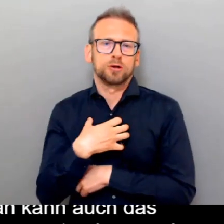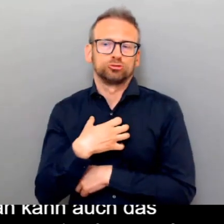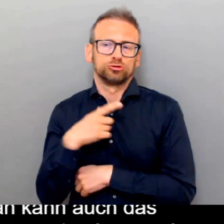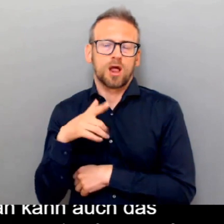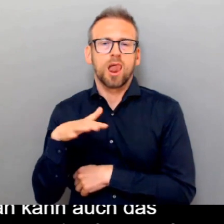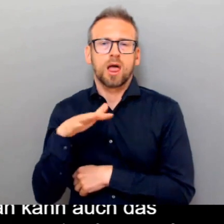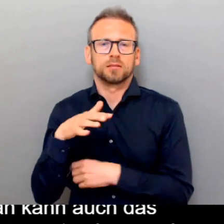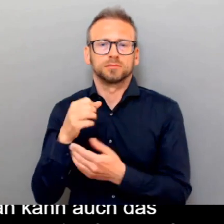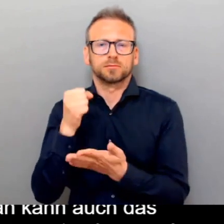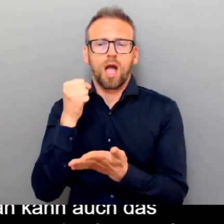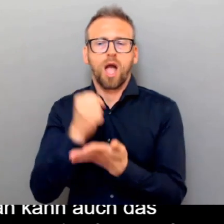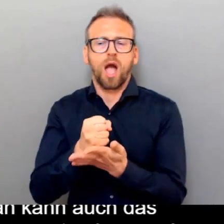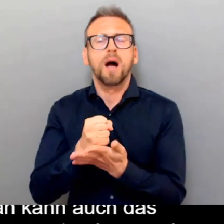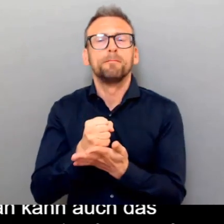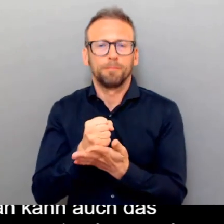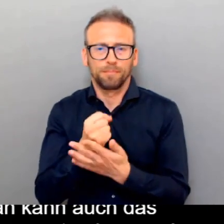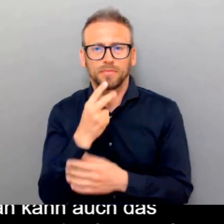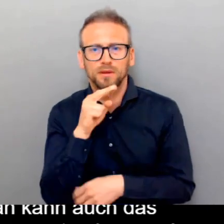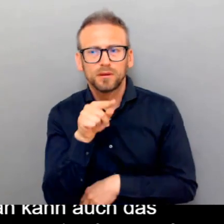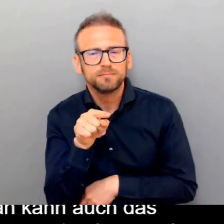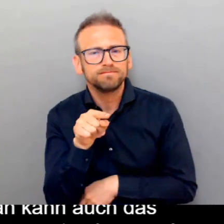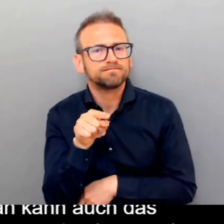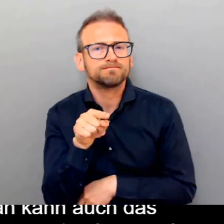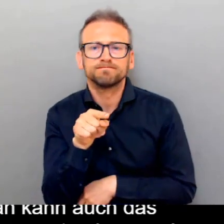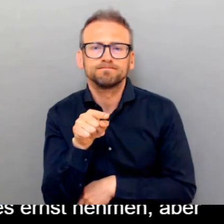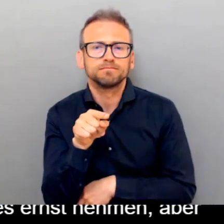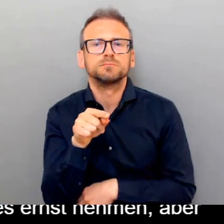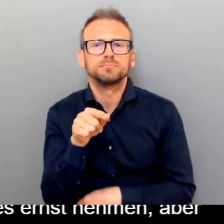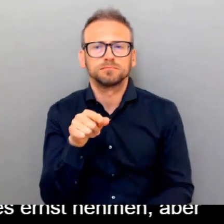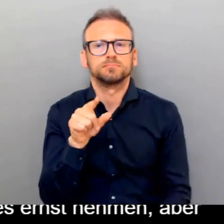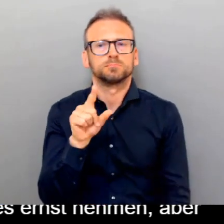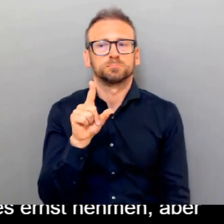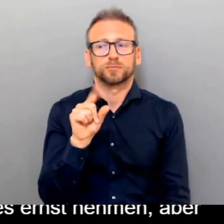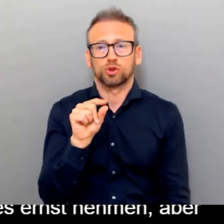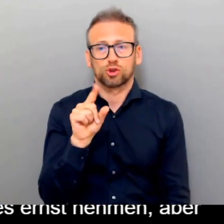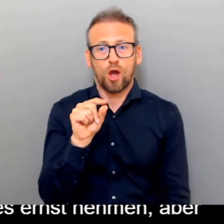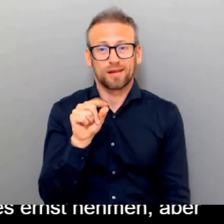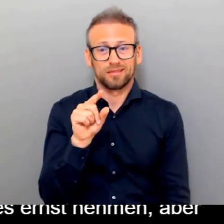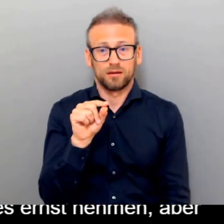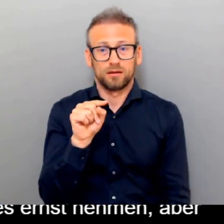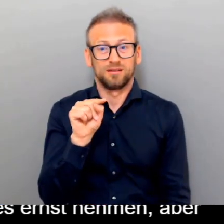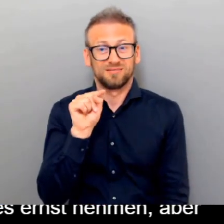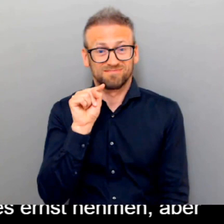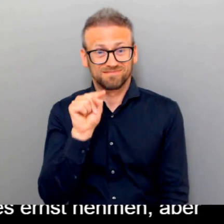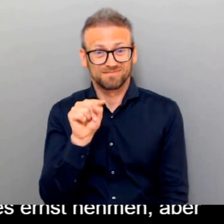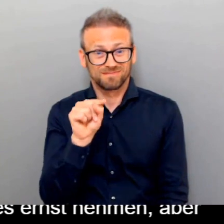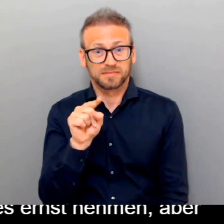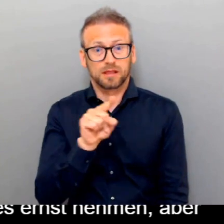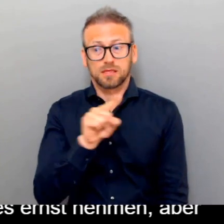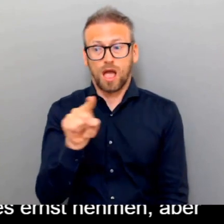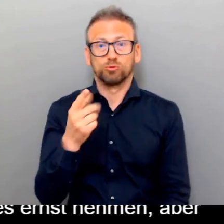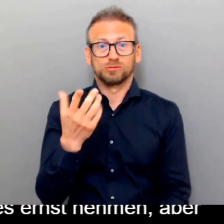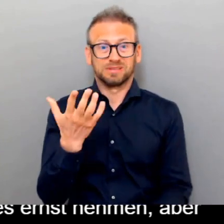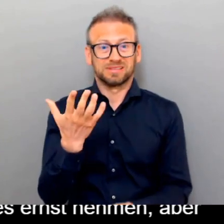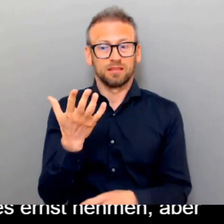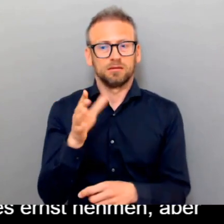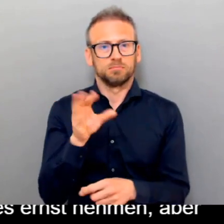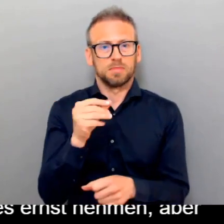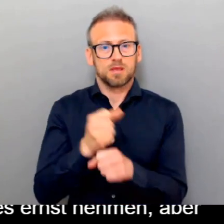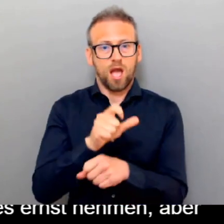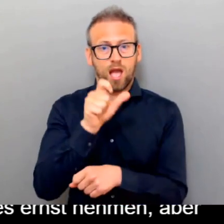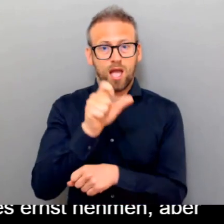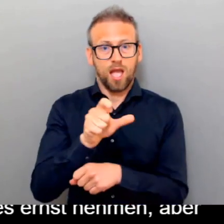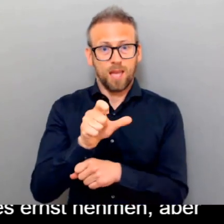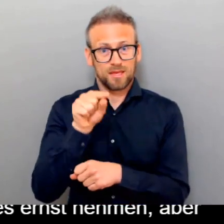Bayerische Landesamt für Gesundheit und Lebensmittelsicherheit mit dem Gesundheitsamt vor Ort durchgeführt wird. Das heißt, die tausend Mitarbeiter, die es dort gibt,